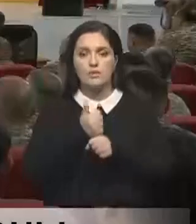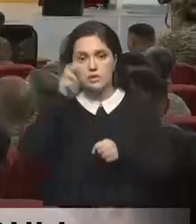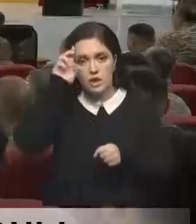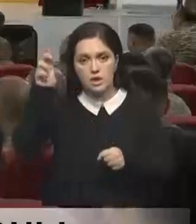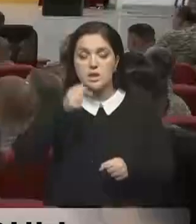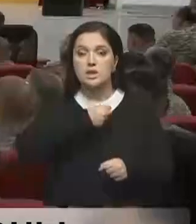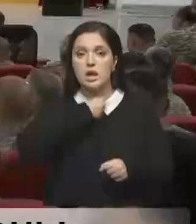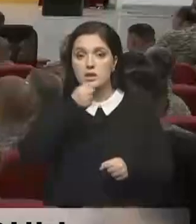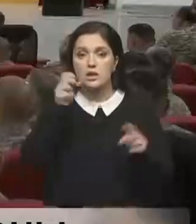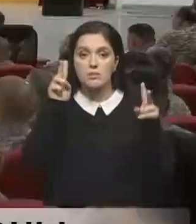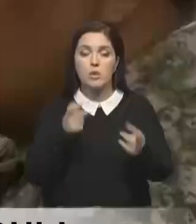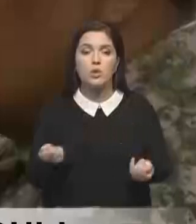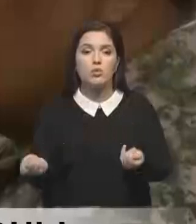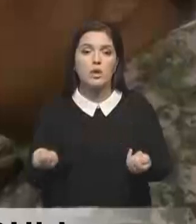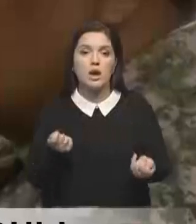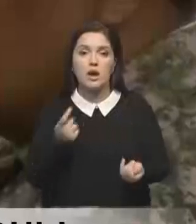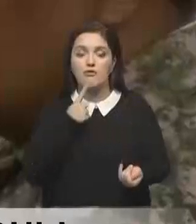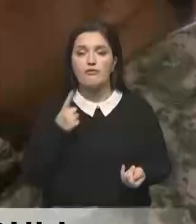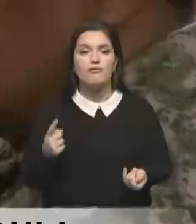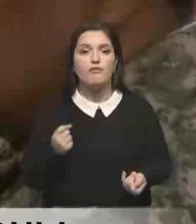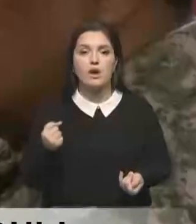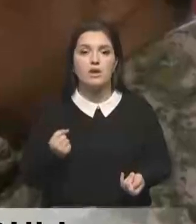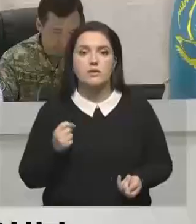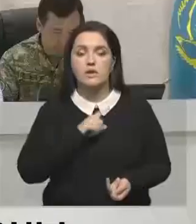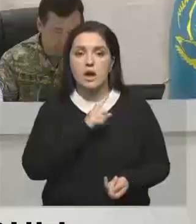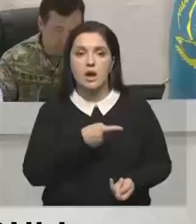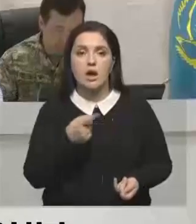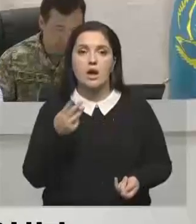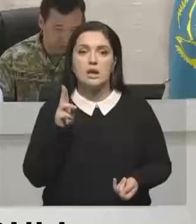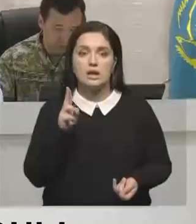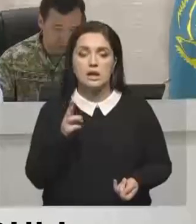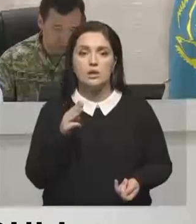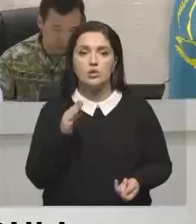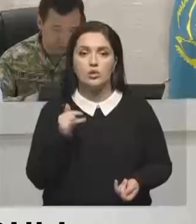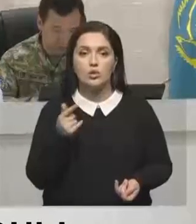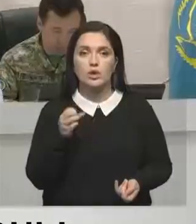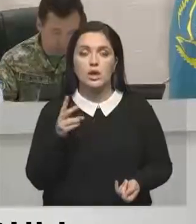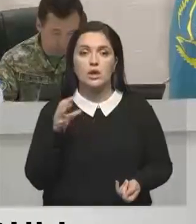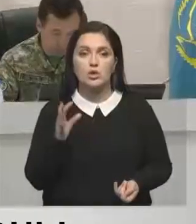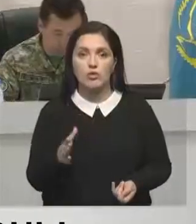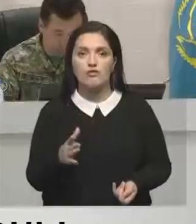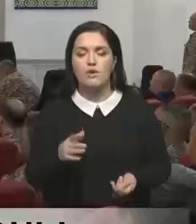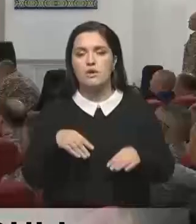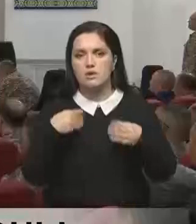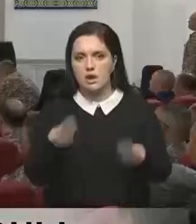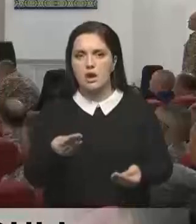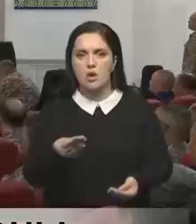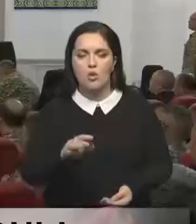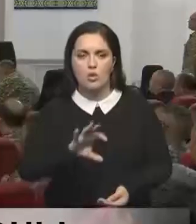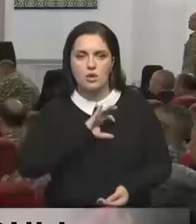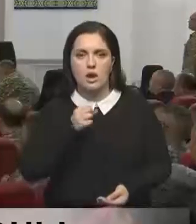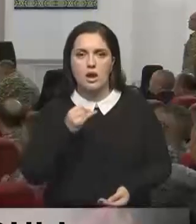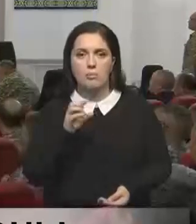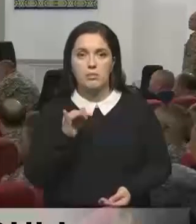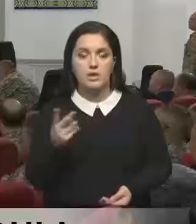главы государства старший инспектор управления командующего военно-воздушными силами полковник Айрат Тугелов удостоен